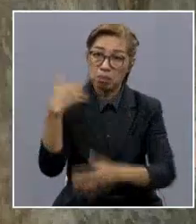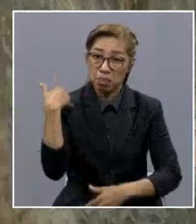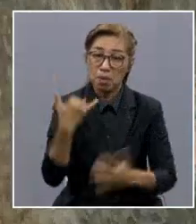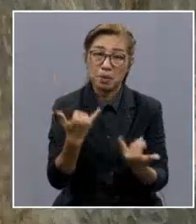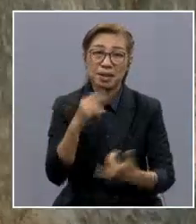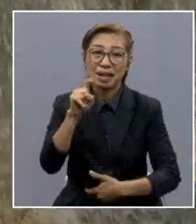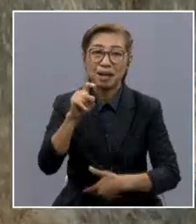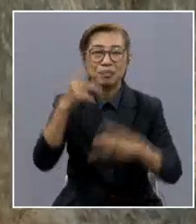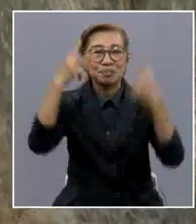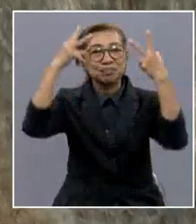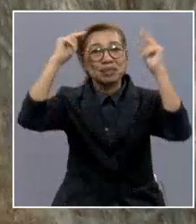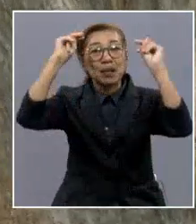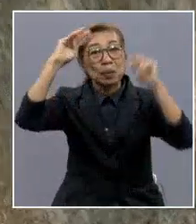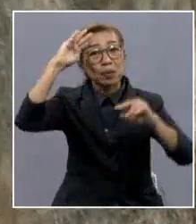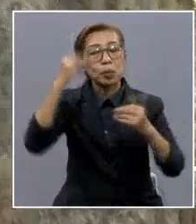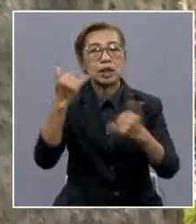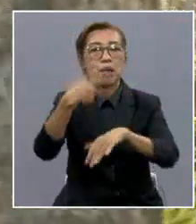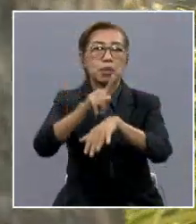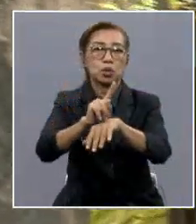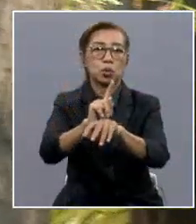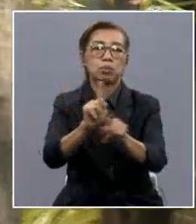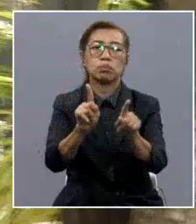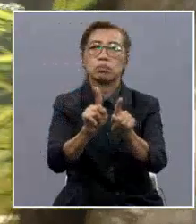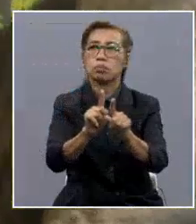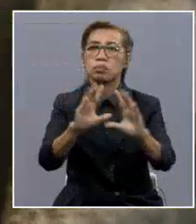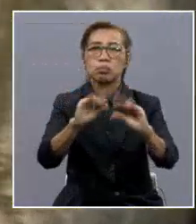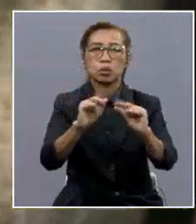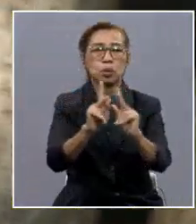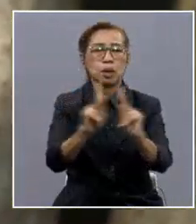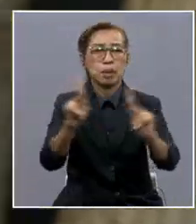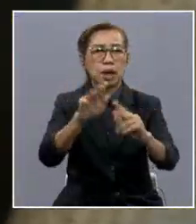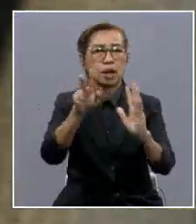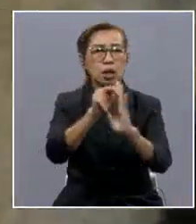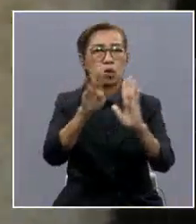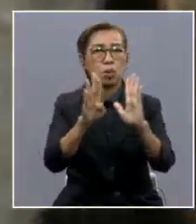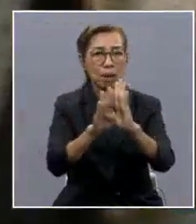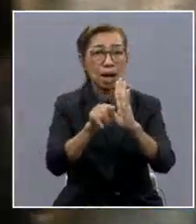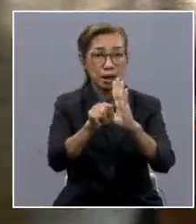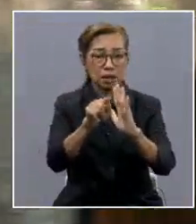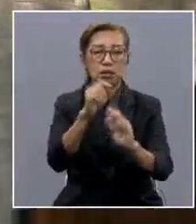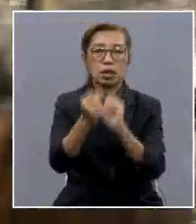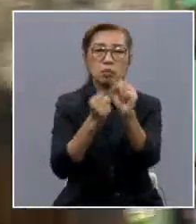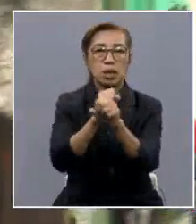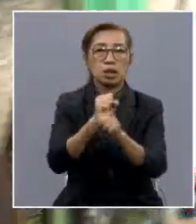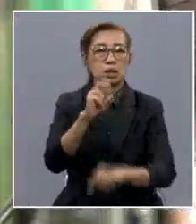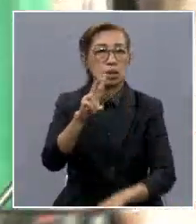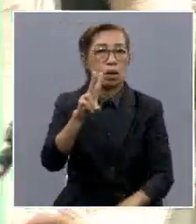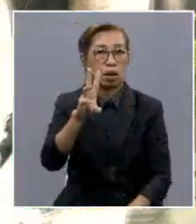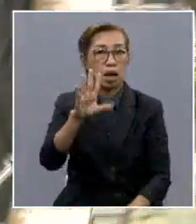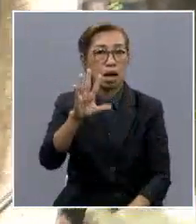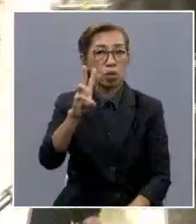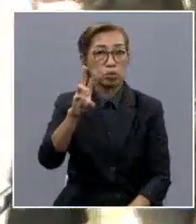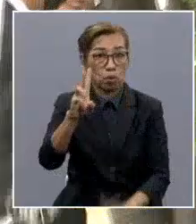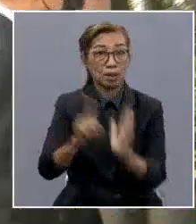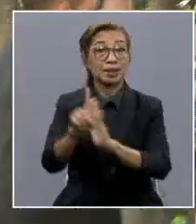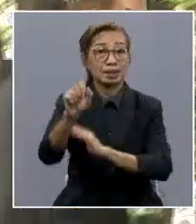คือวันนี้นายกอะค่ะเป็นประธานการประชุมคณะกรรมการนโยบายรัฐวิสาหกิจครั้งที่1ทับ2566ระหว่างที่เดินผ่านสื่อมวลชนน่ะ